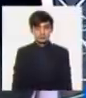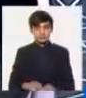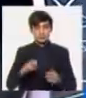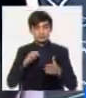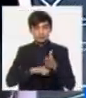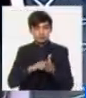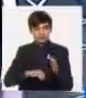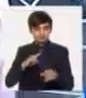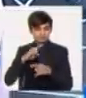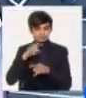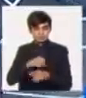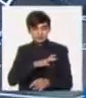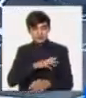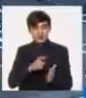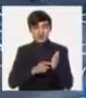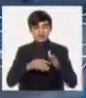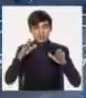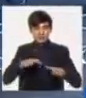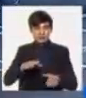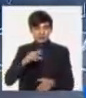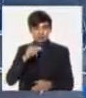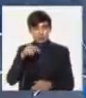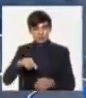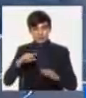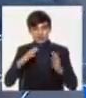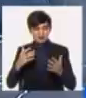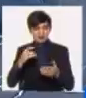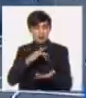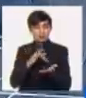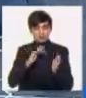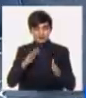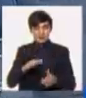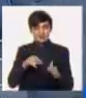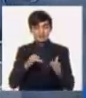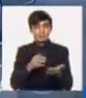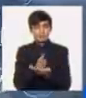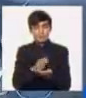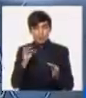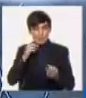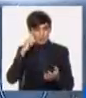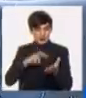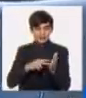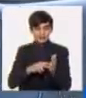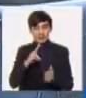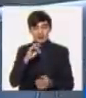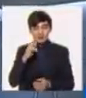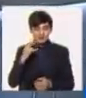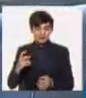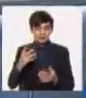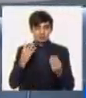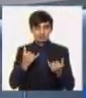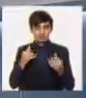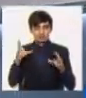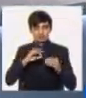Причины крушения самолета под Караганды. Режим ЧП в разных городах. План выхода из карантина. Обо всем этом прямо сейчас.